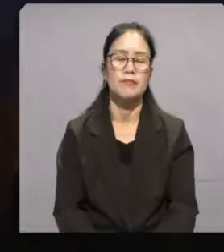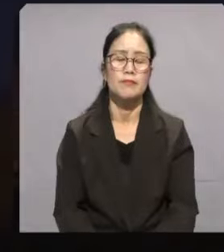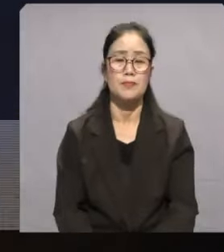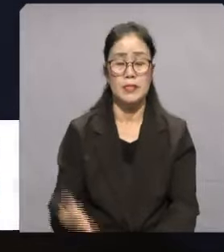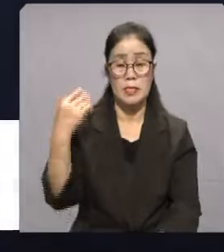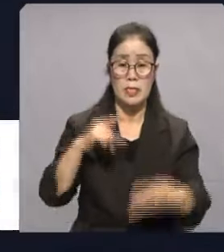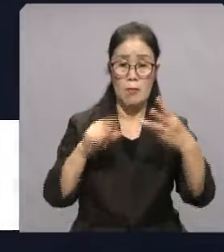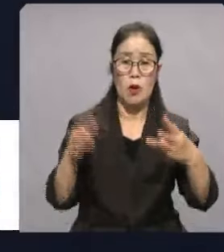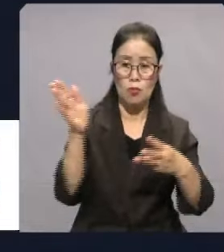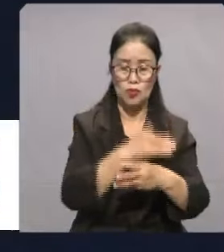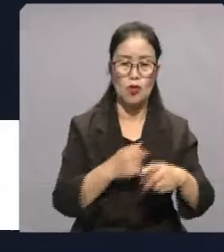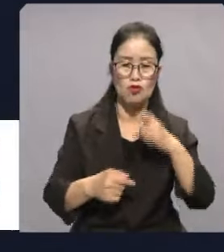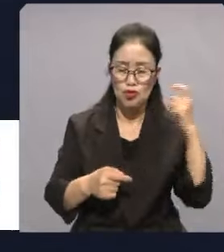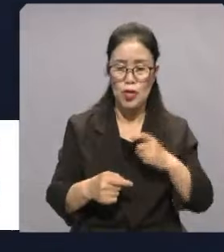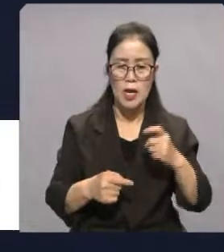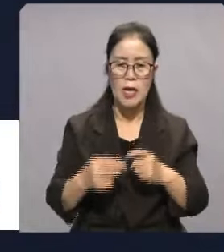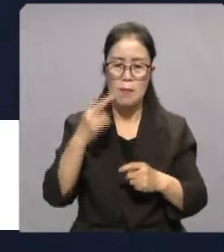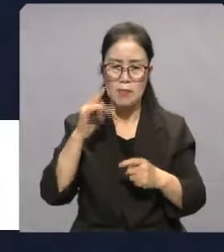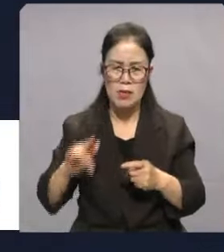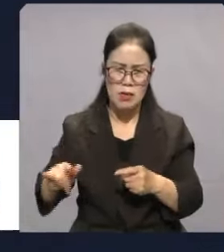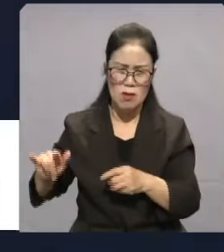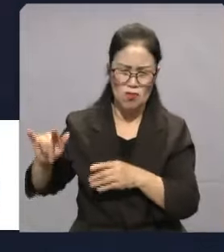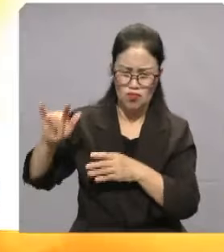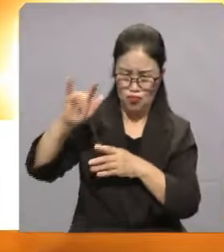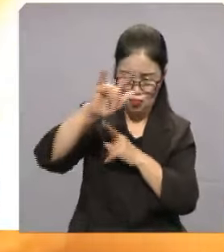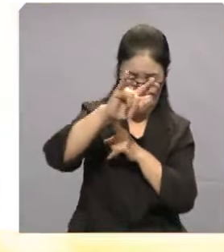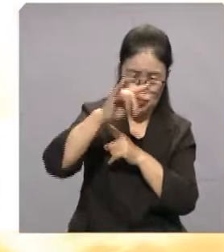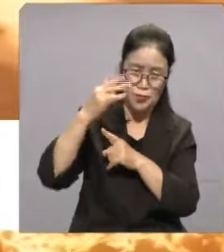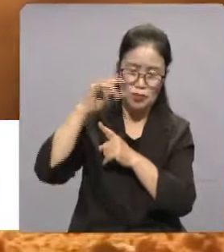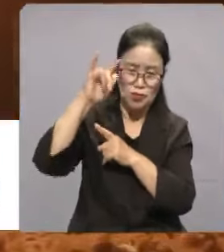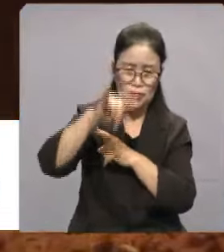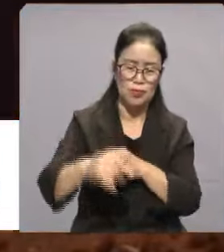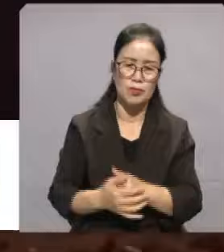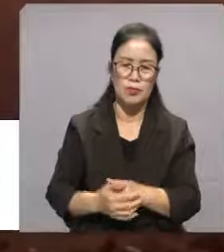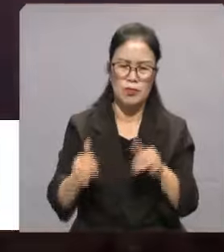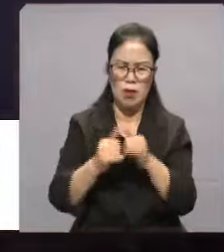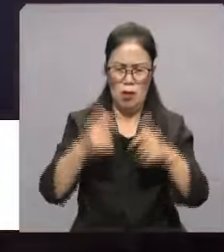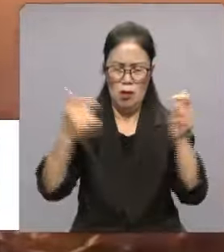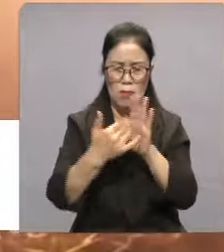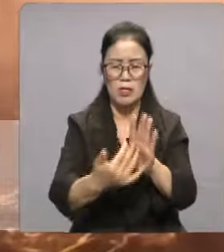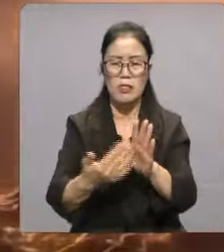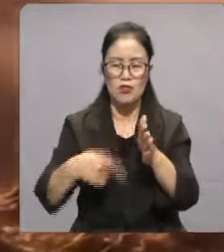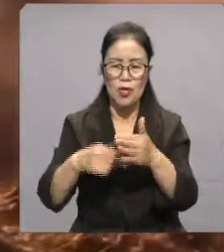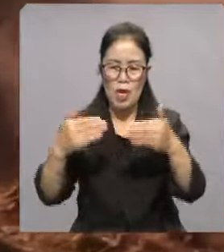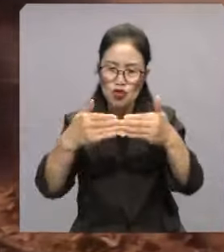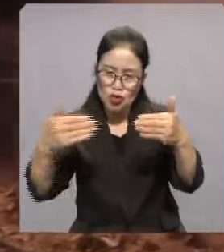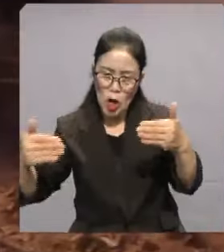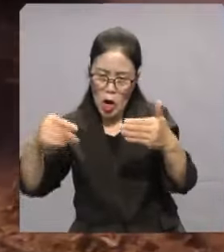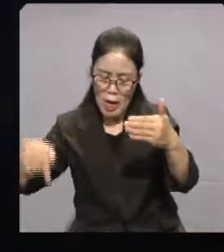지난 3월부터 우크라이나에 간 미 에이테킴스. 확전 방지를 위해 국경 지대까지만 쏠 수